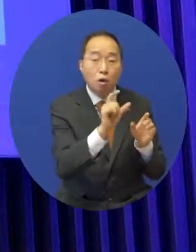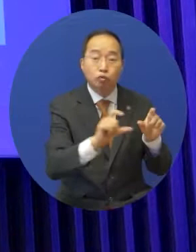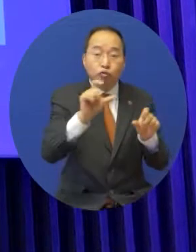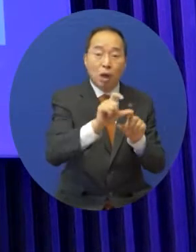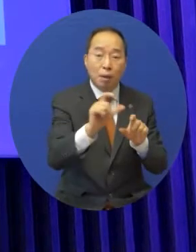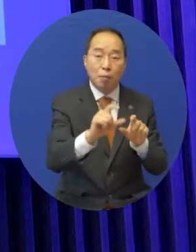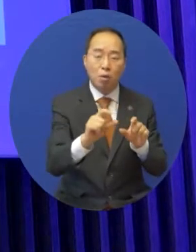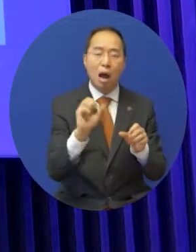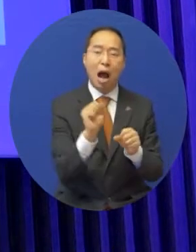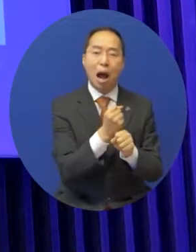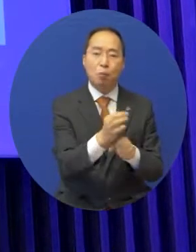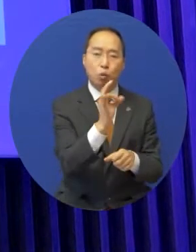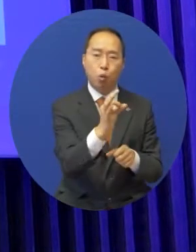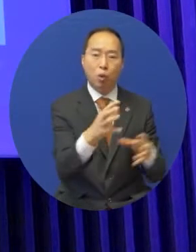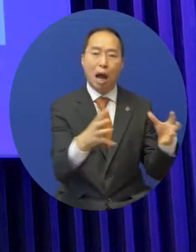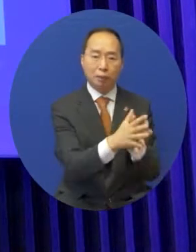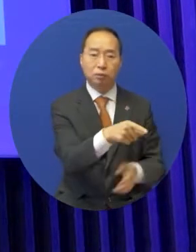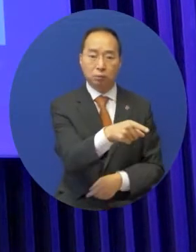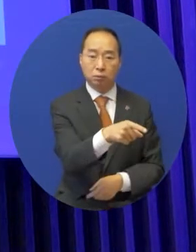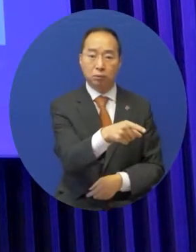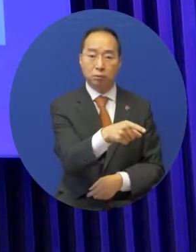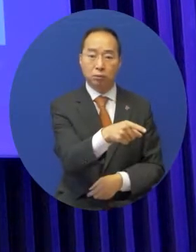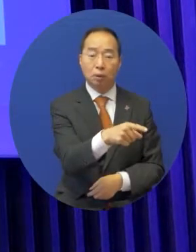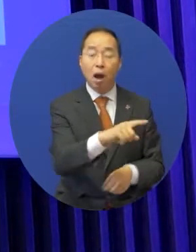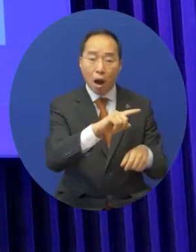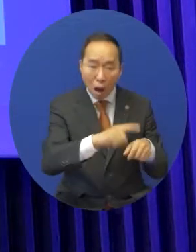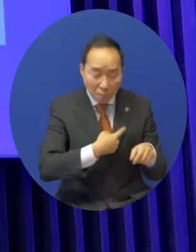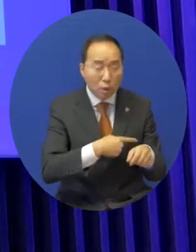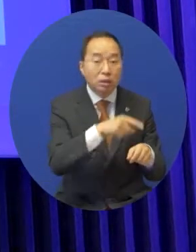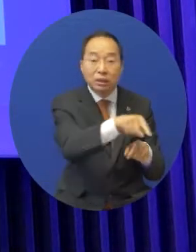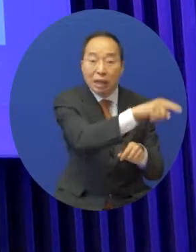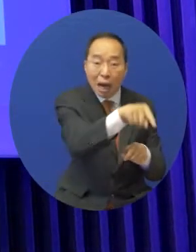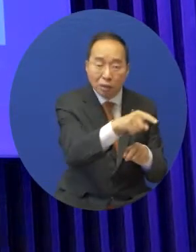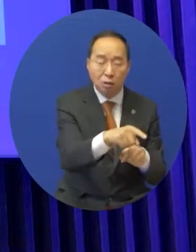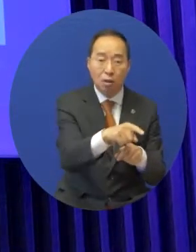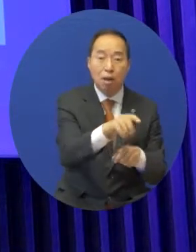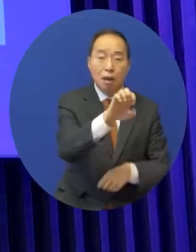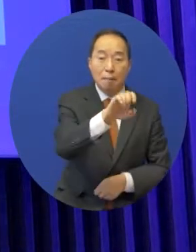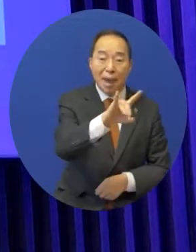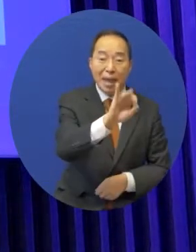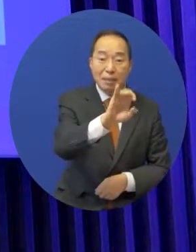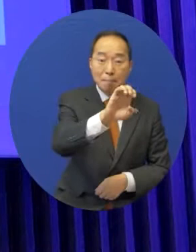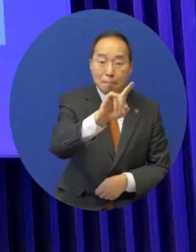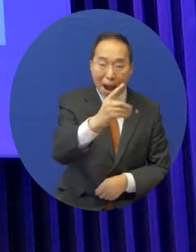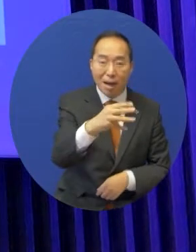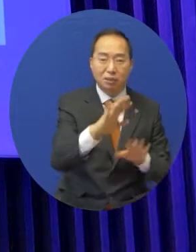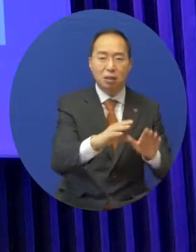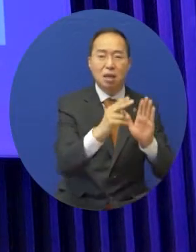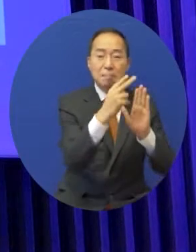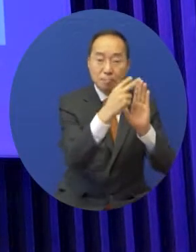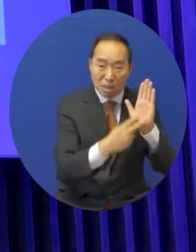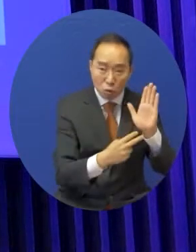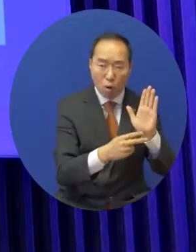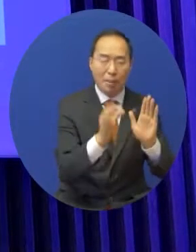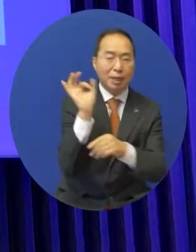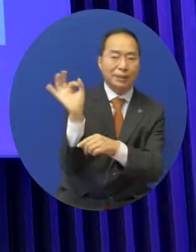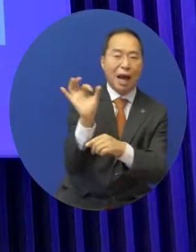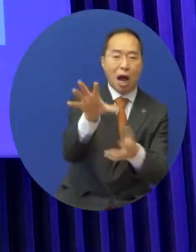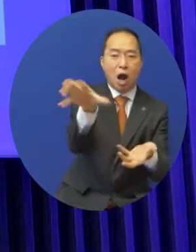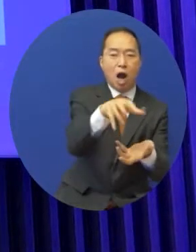그래서 이러한 이제 페이팔이 그런 암호화폐를 다루기 위해서는 비트코인을 많이 사고 있다는 소식도 들리기도